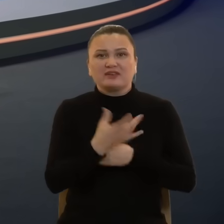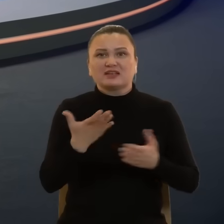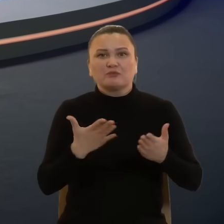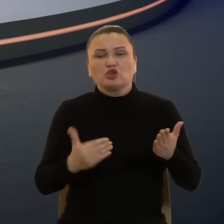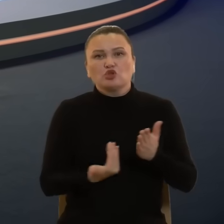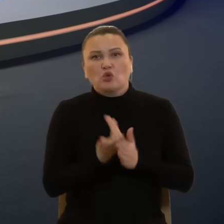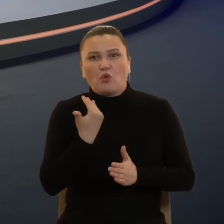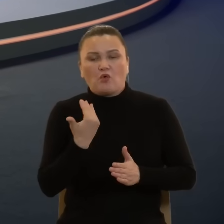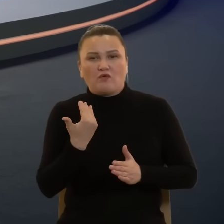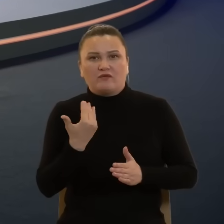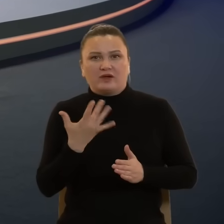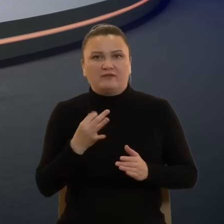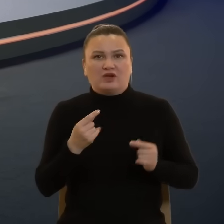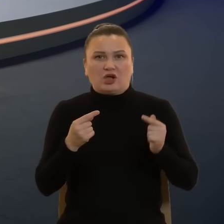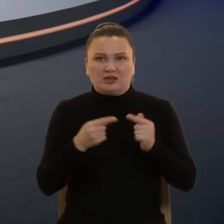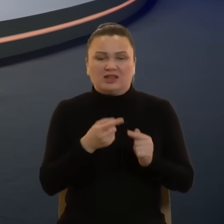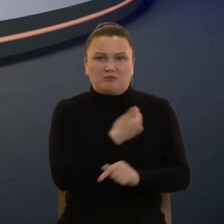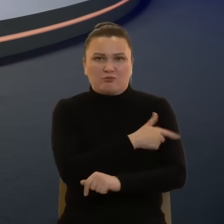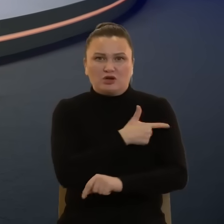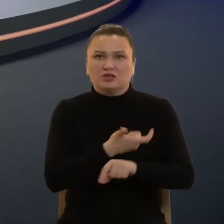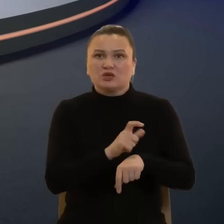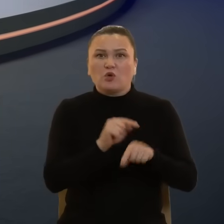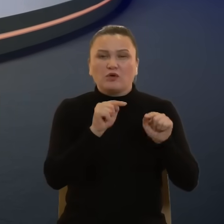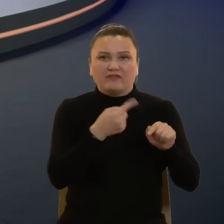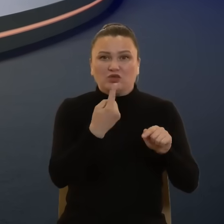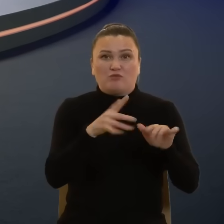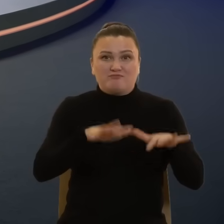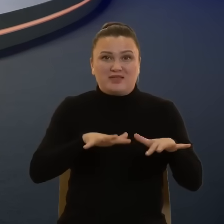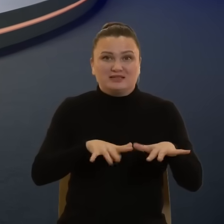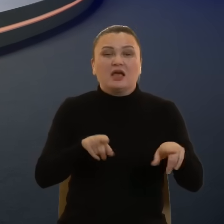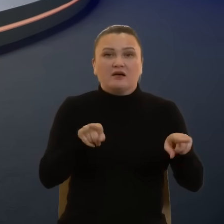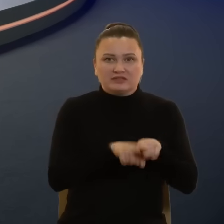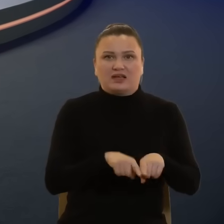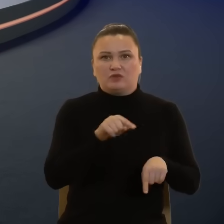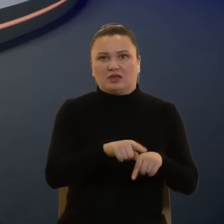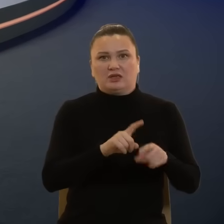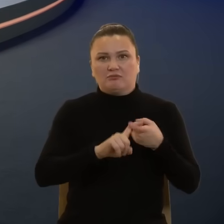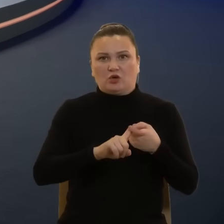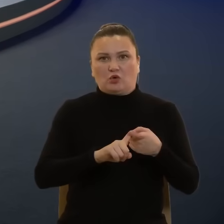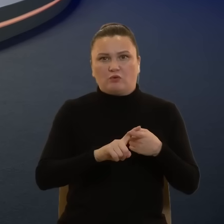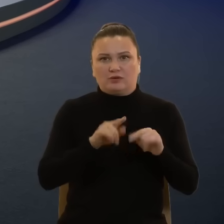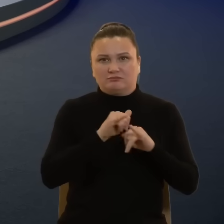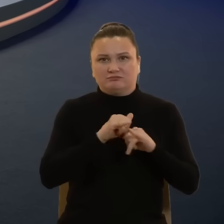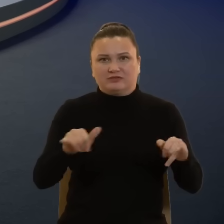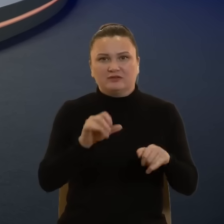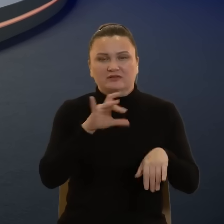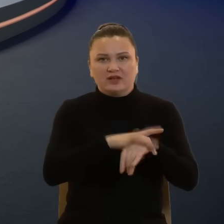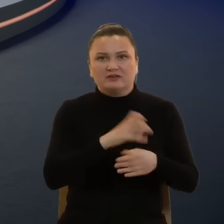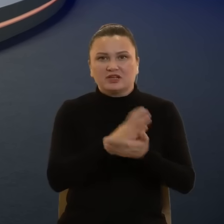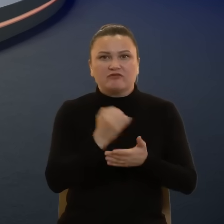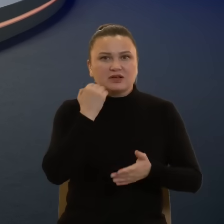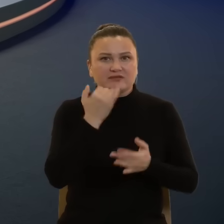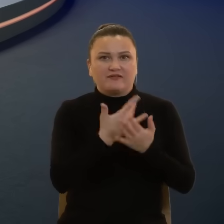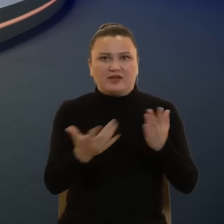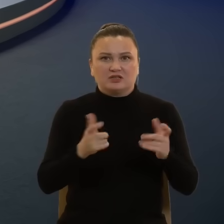новыми механизмами в конкретном стационаре, очень быстро такие микробы выявляются, например, в Москве сразу в